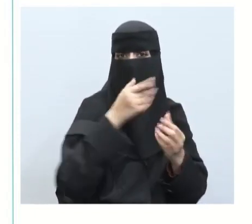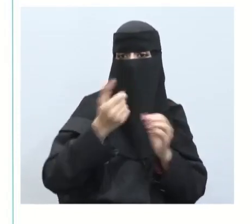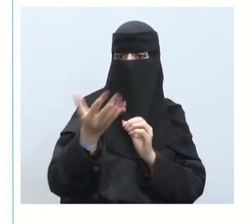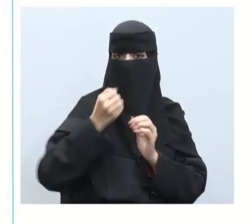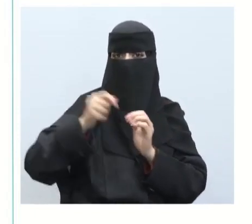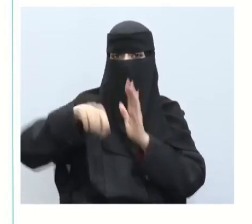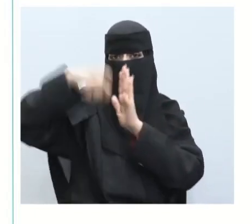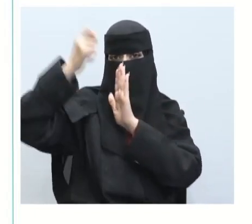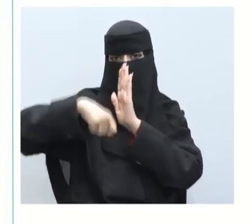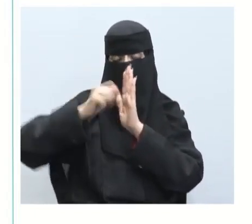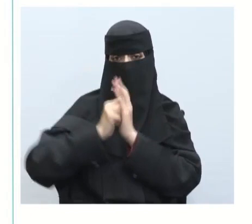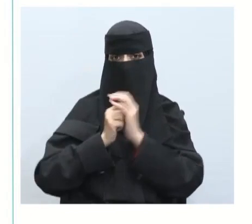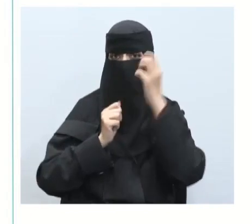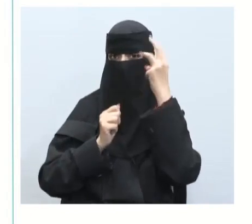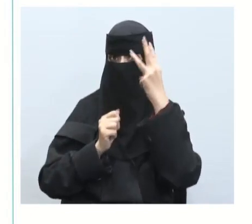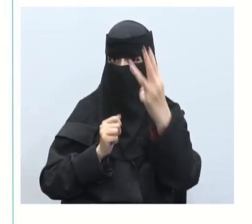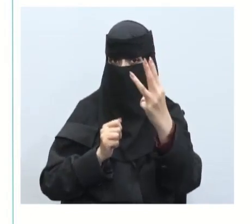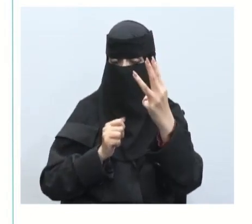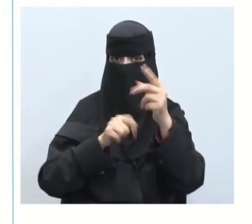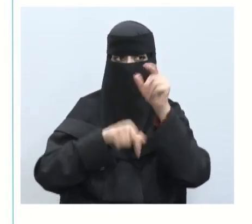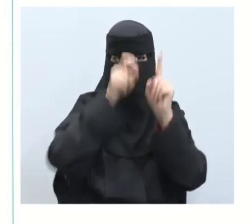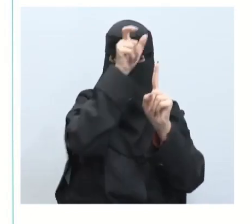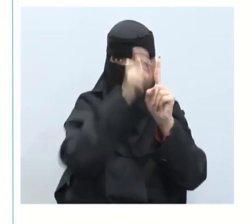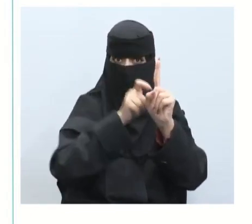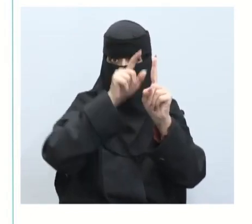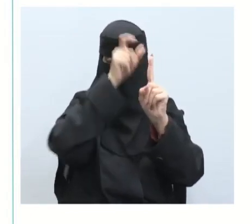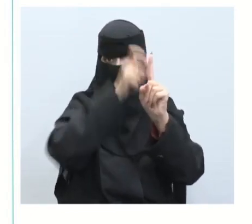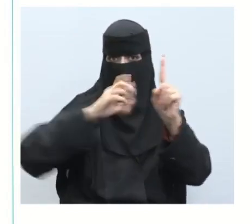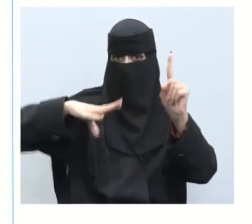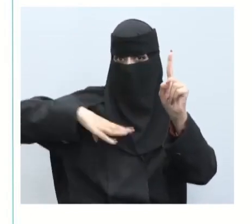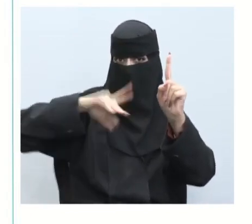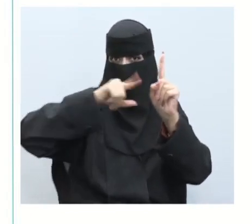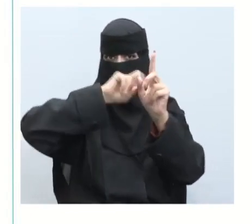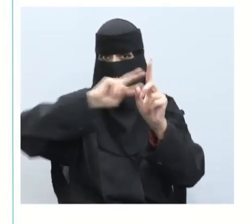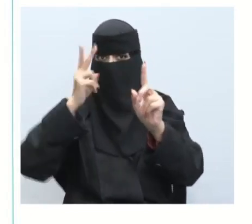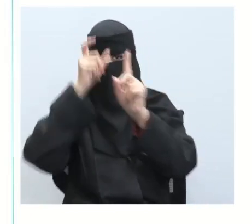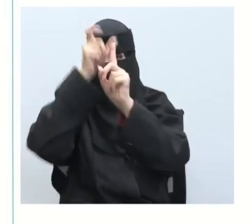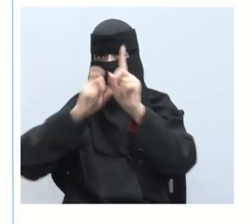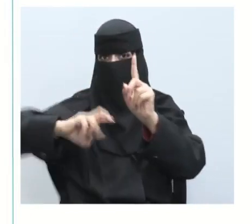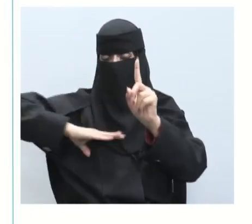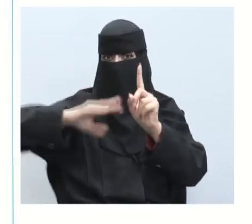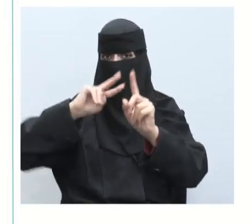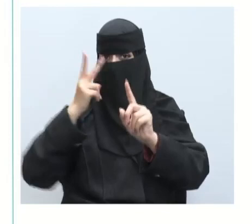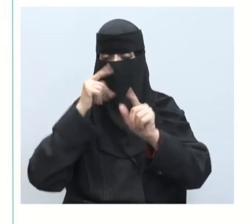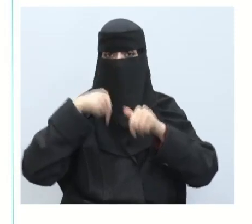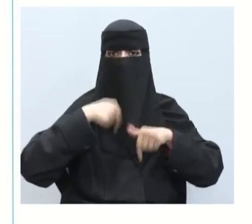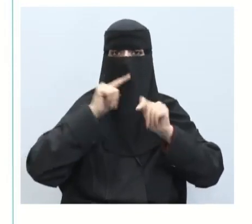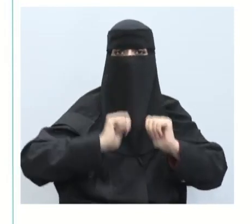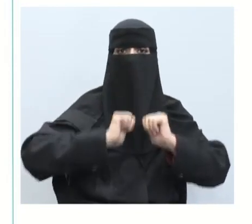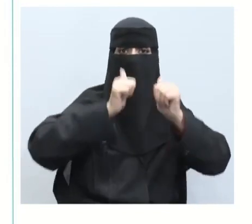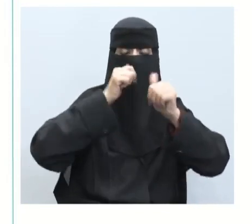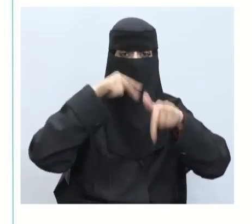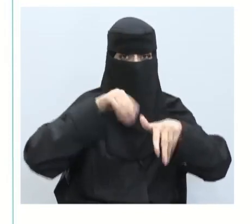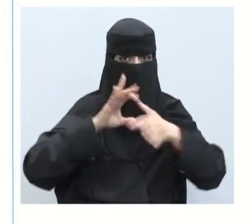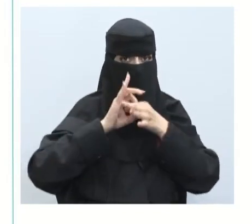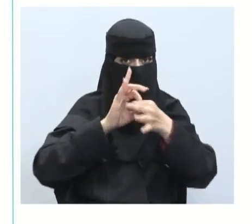القرارات اذا الذي يميز مدير عن مدير هو قدرته على التواصل الجيد الفعال وقدرته على تكوين